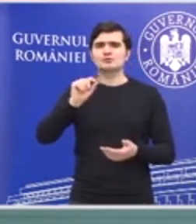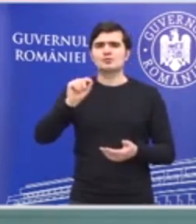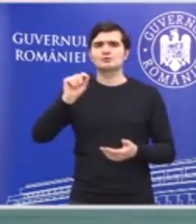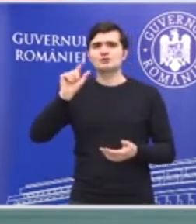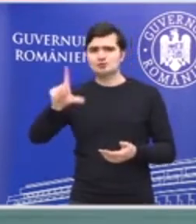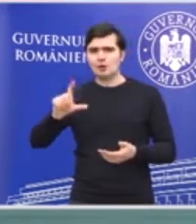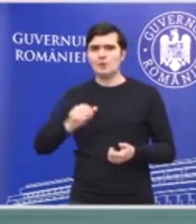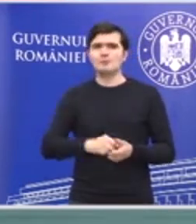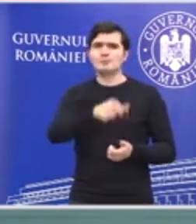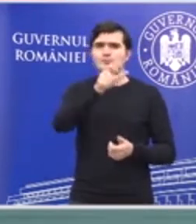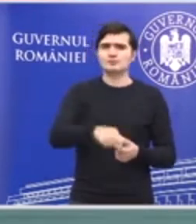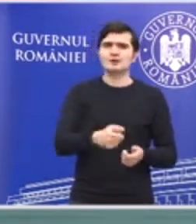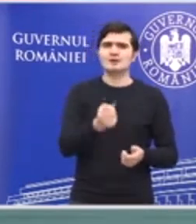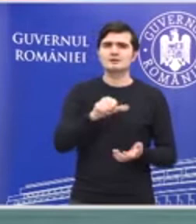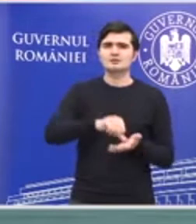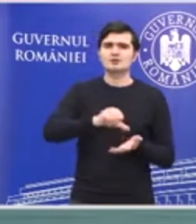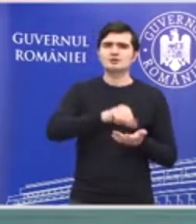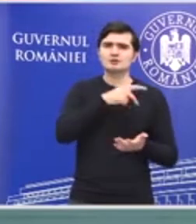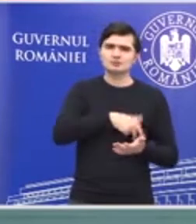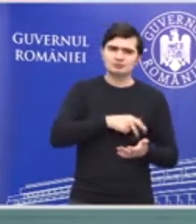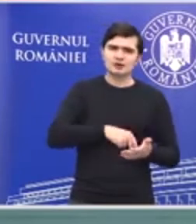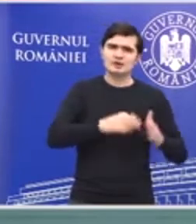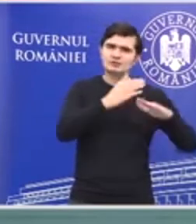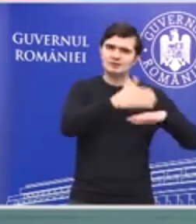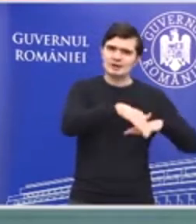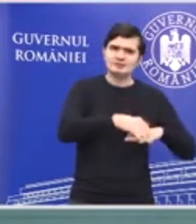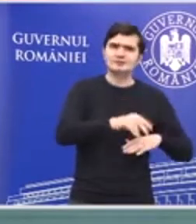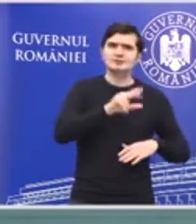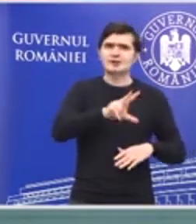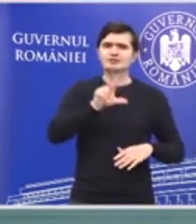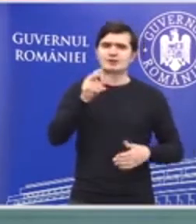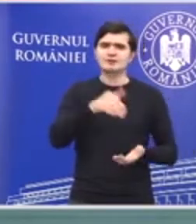565.222, persoane din centre sociale și rezidențiale